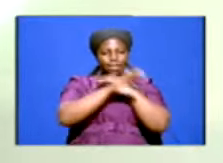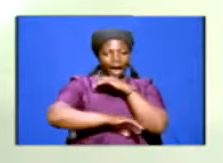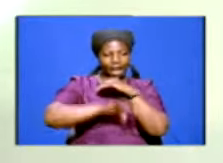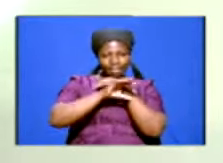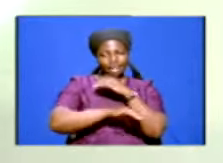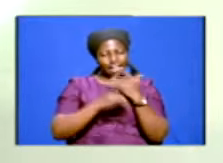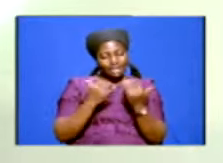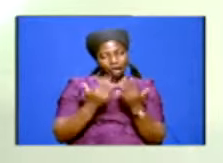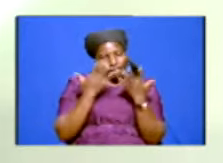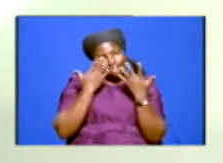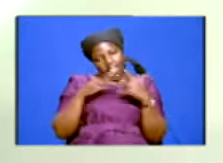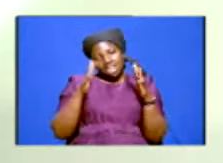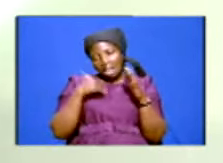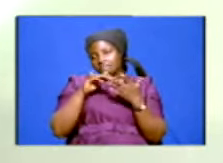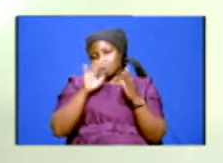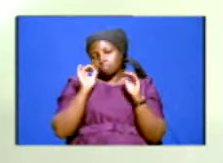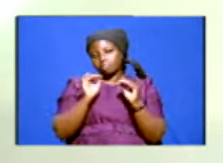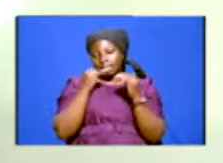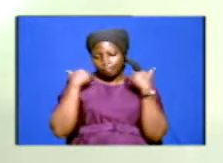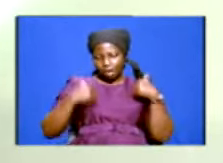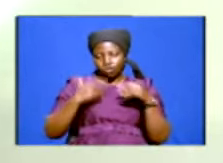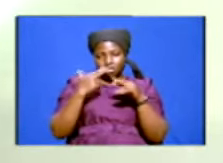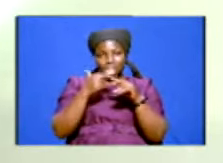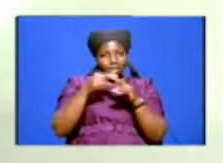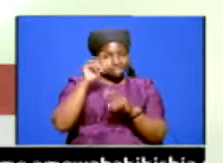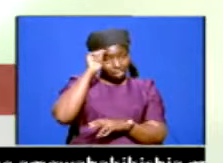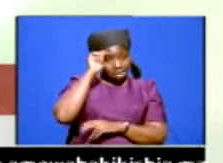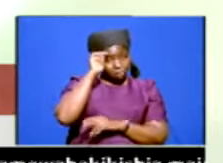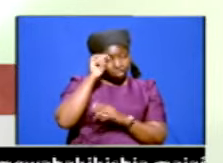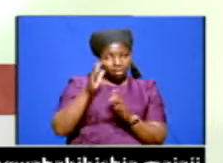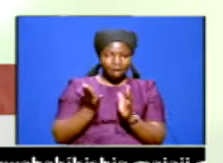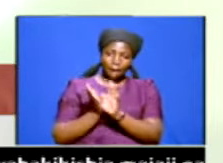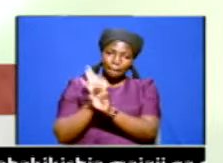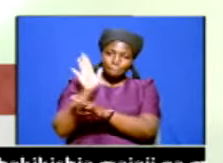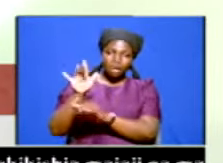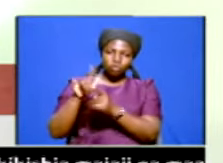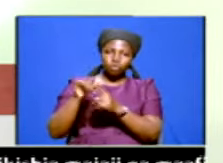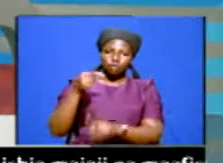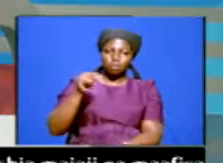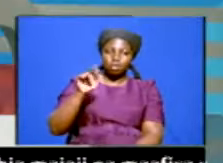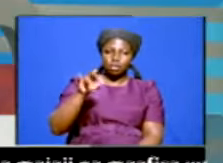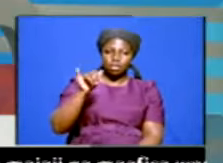jamvi la sporti. Naitwa Timothy Kipnushu, narejesha kwa Harith pamoja na Nancy.